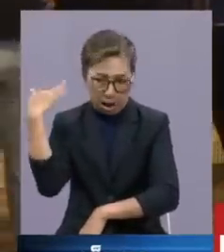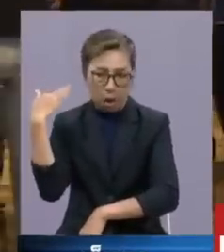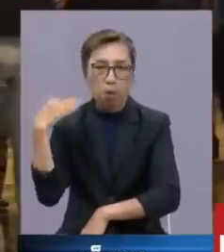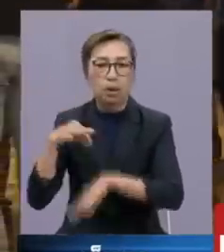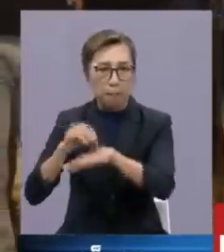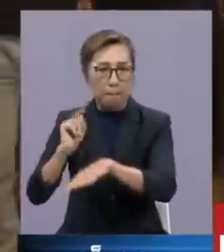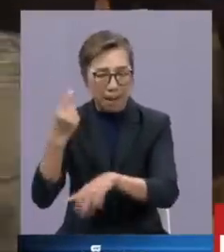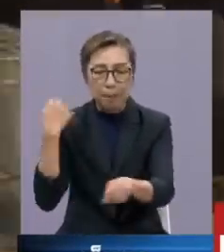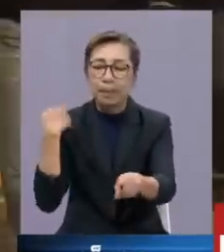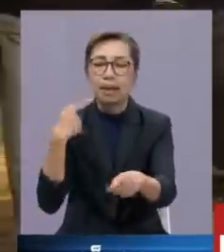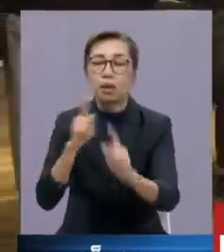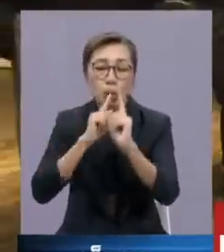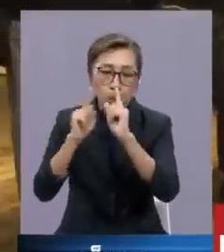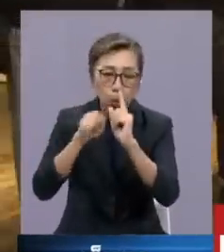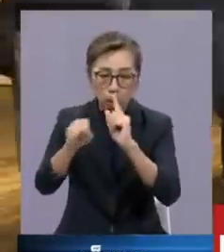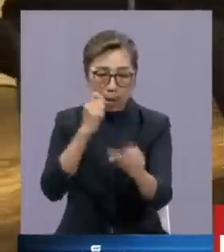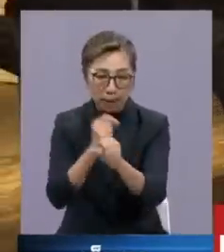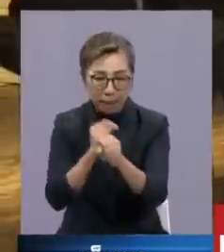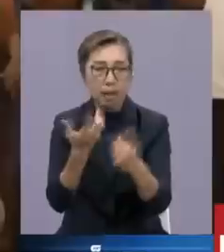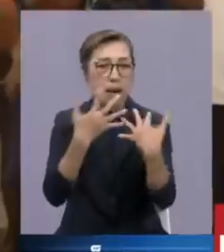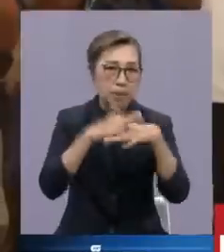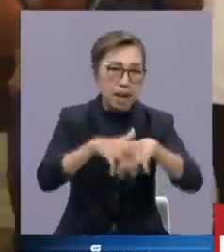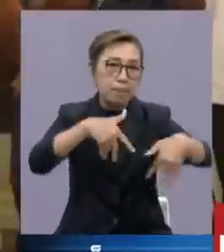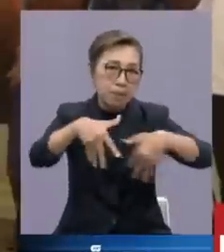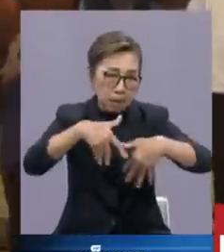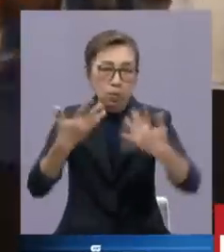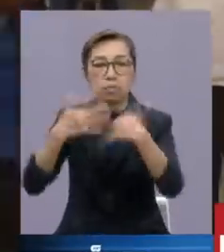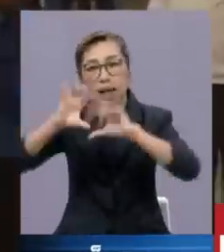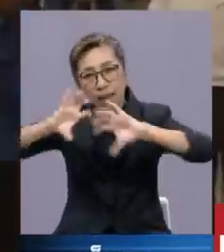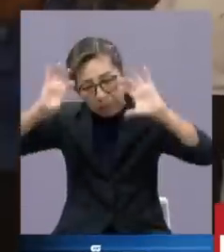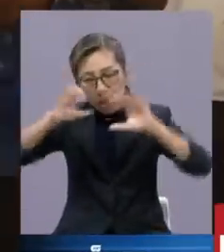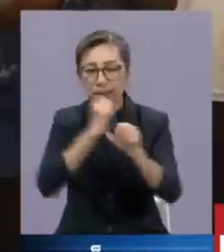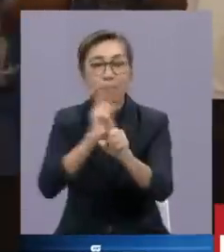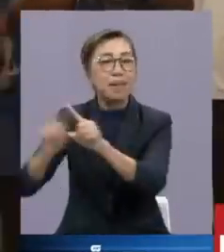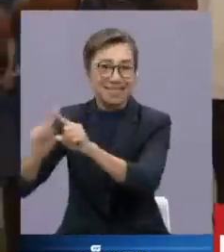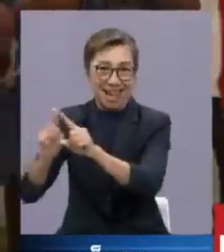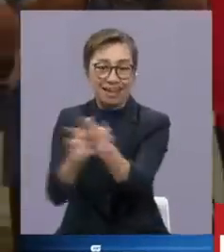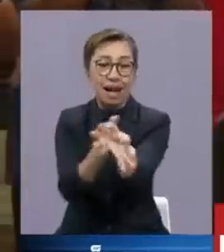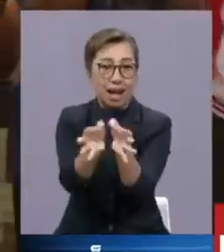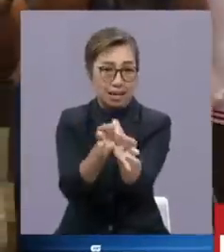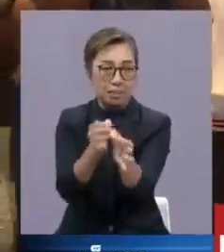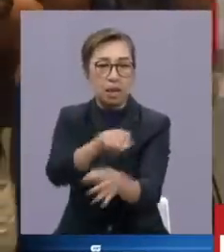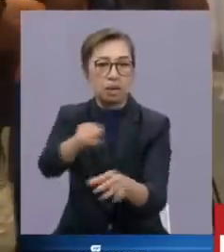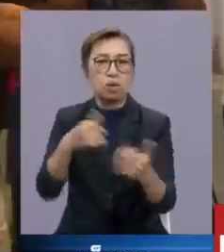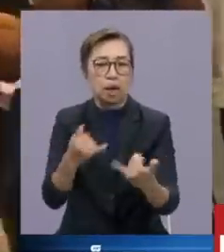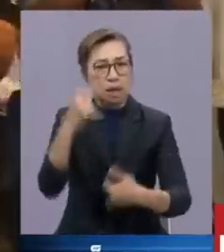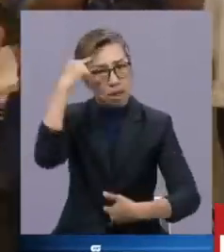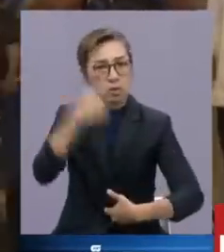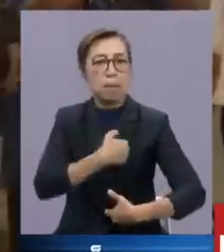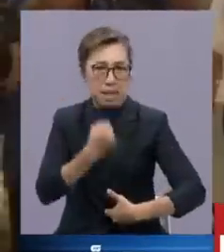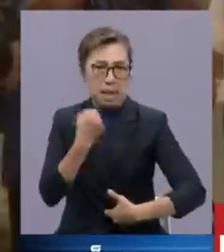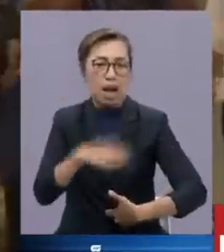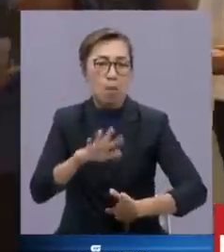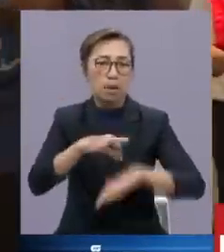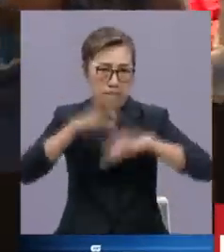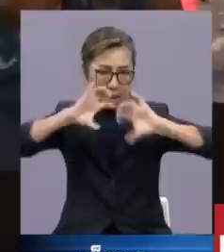านกับประชาชนและประสานงานกับรัฐบาลค่ะในเรื่องต่างๆในขณะนี้ก็มั่นใจนะคะว่าเป็นรัฐบาลดังนั้นบทบาทหน้าที่ส่วน